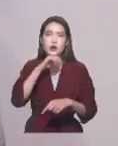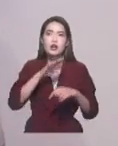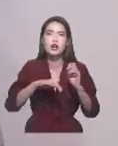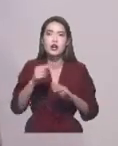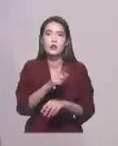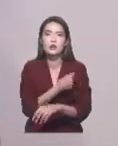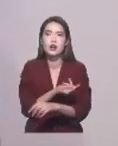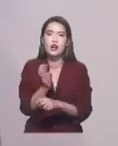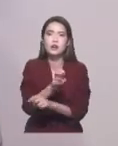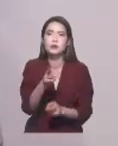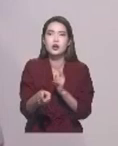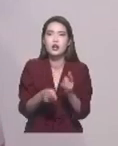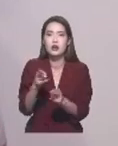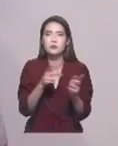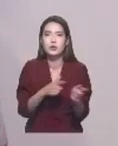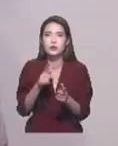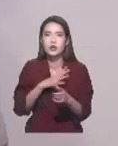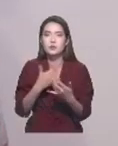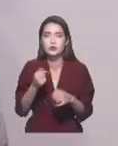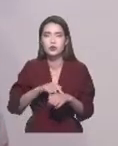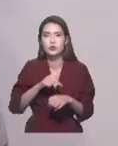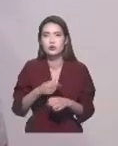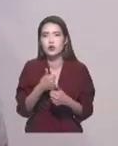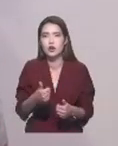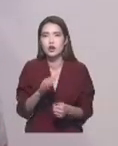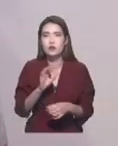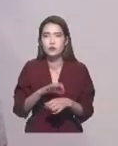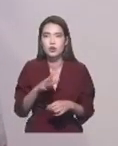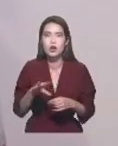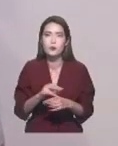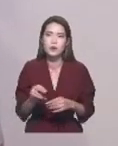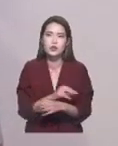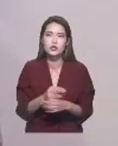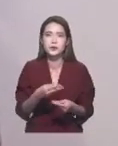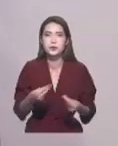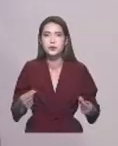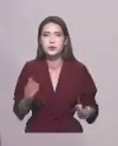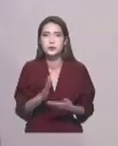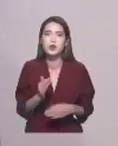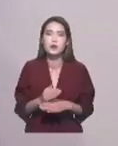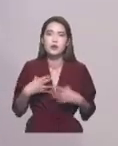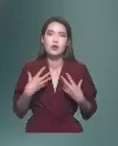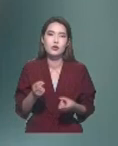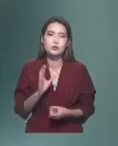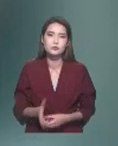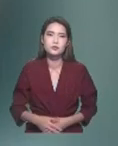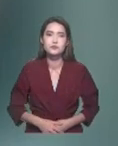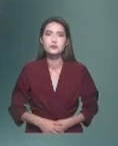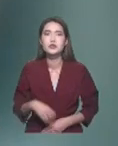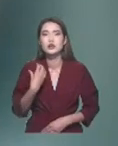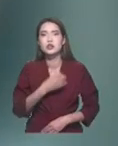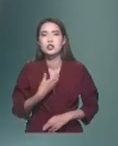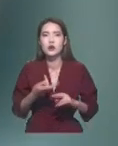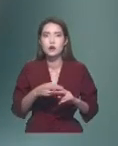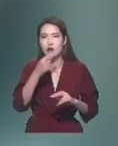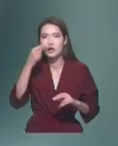қаралып операцияға дайындалдым. Қазір өзімді жақсы сезінемін. Су іше бастадым. Енді біртіндеп қалыпқа келіп жатырмын. Негізі